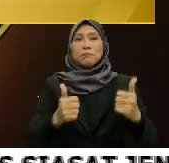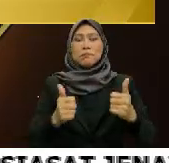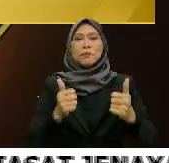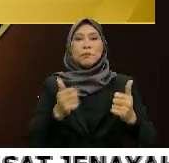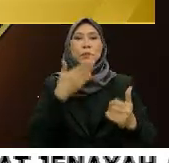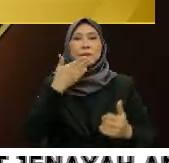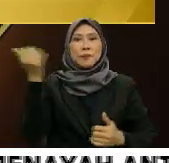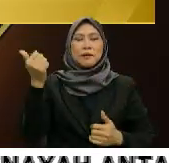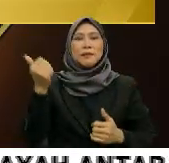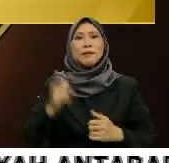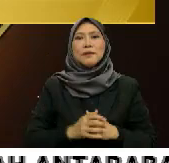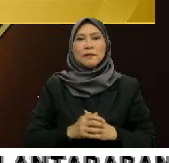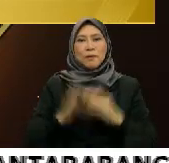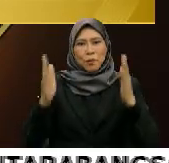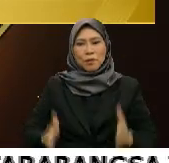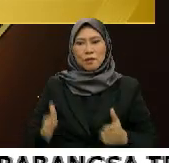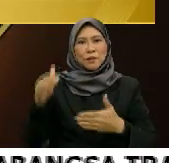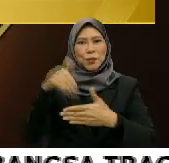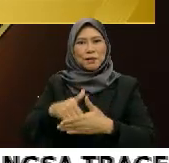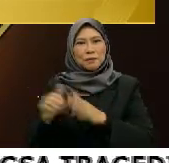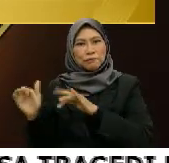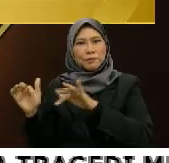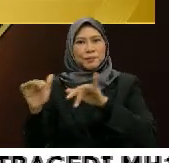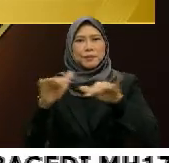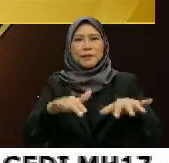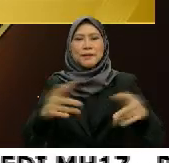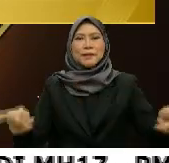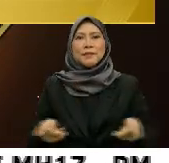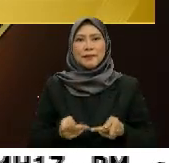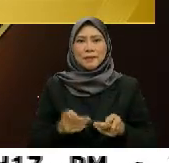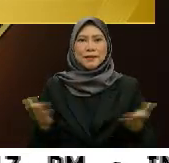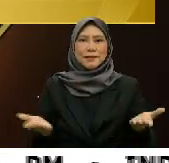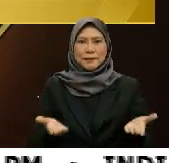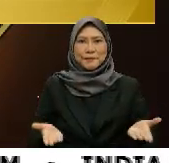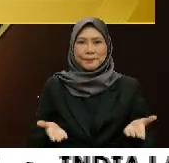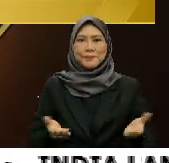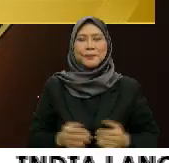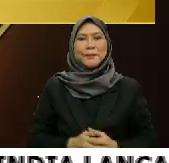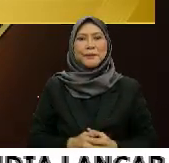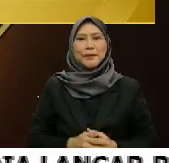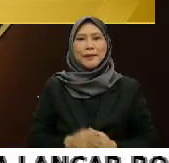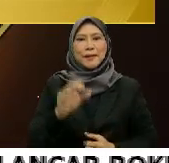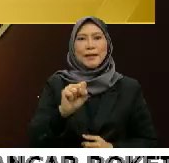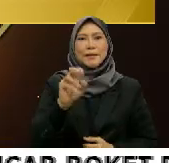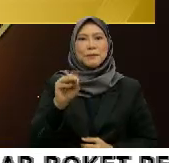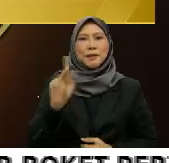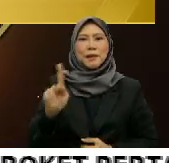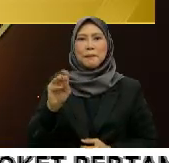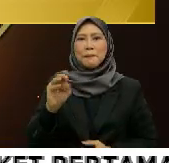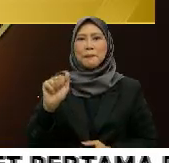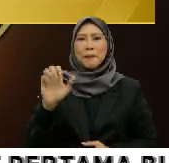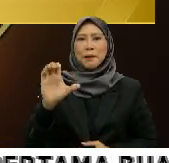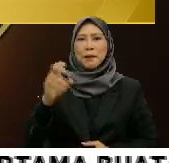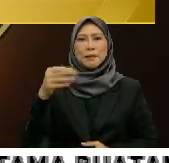bagi membolehkan Lebih ramai pengemudi keluar ee mengundi di saluran masing-masing dan di SMK